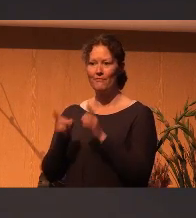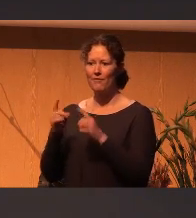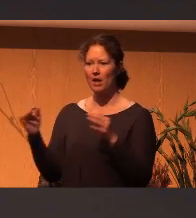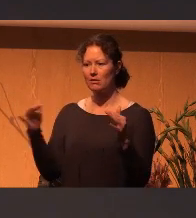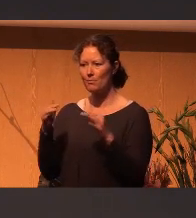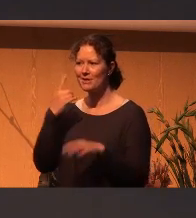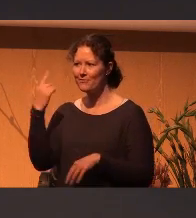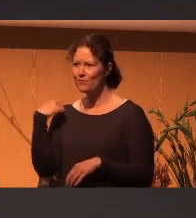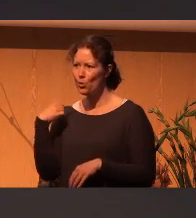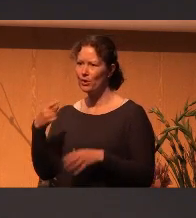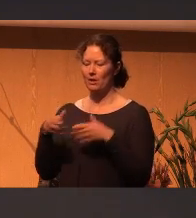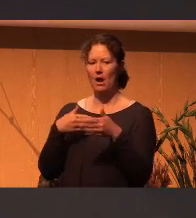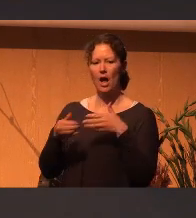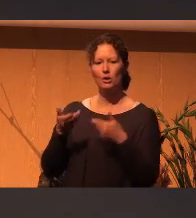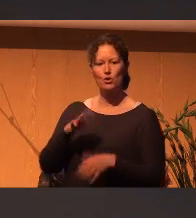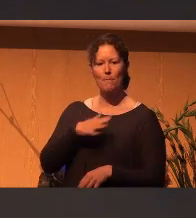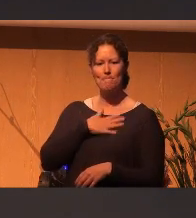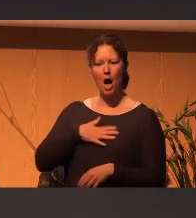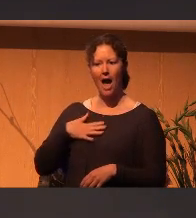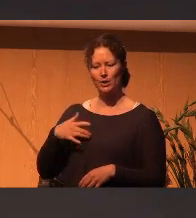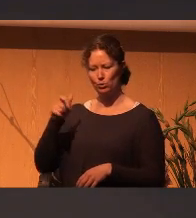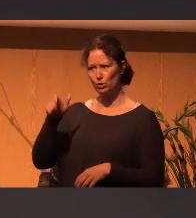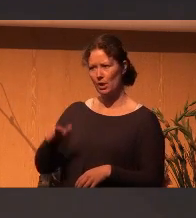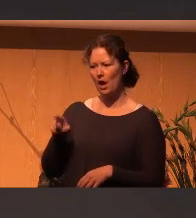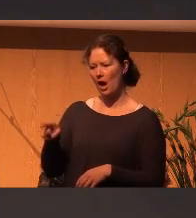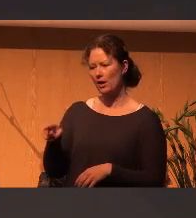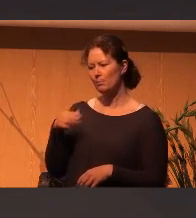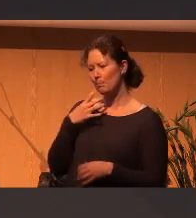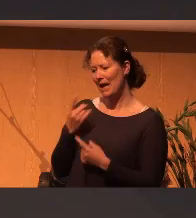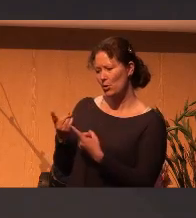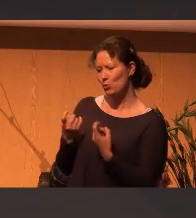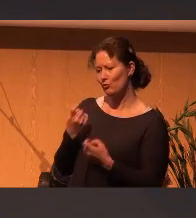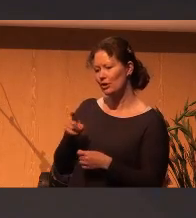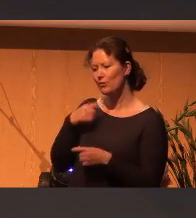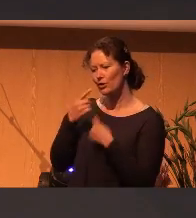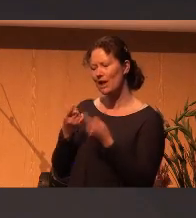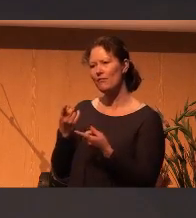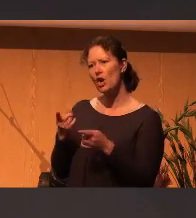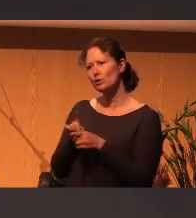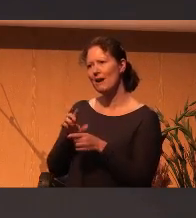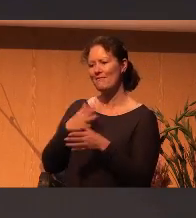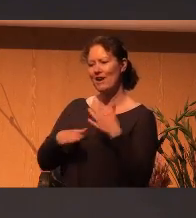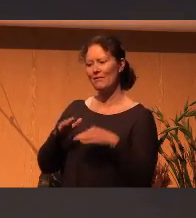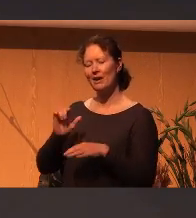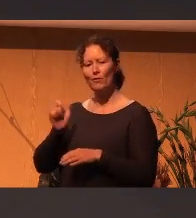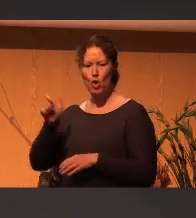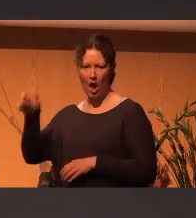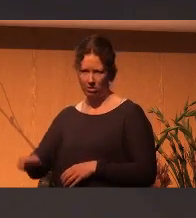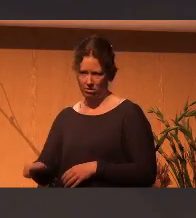fjor, og det handler om Marius, som utfordret til å si hva som velferd for ham.